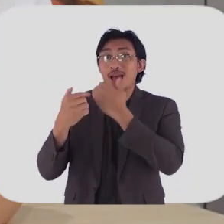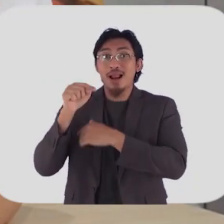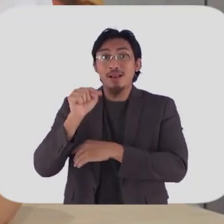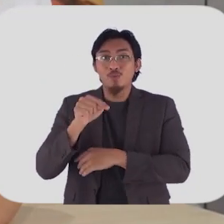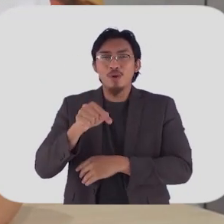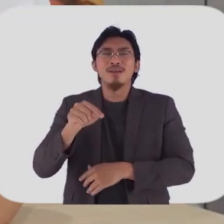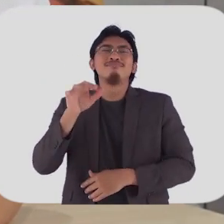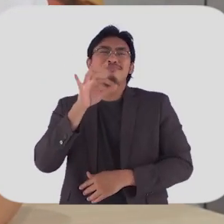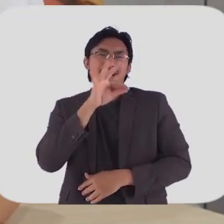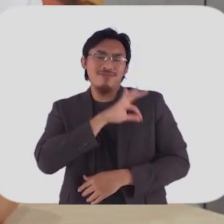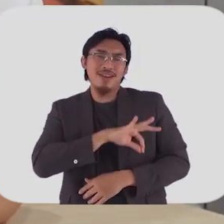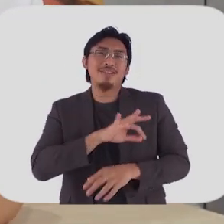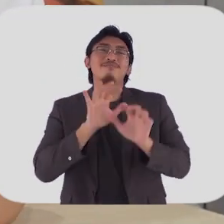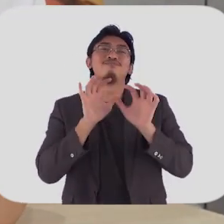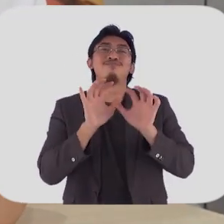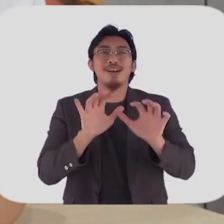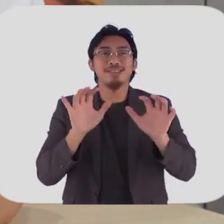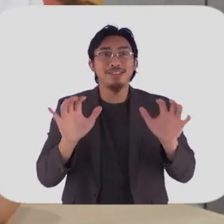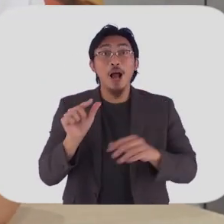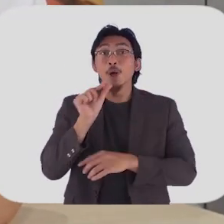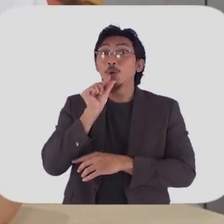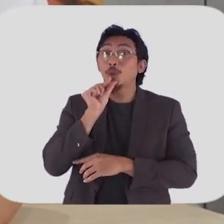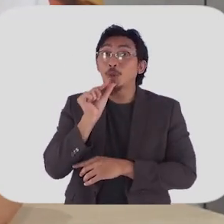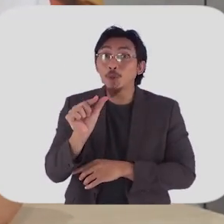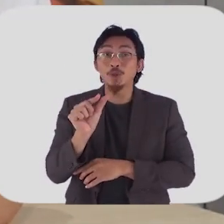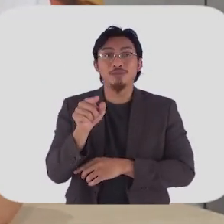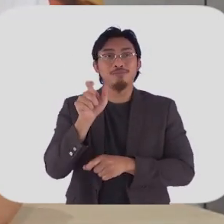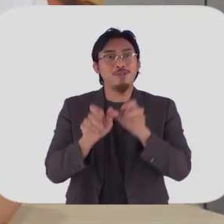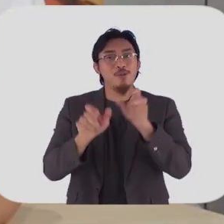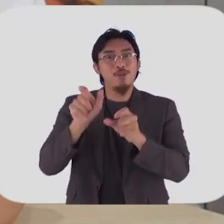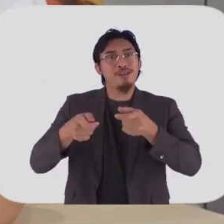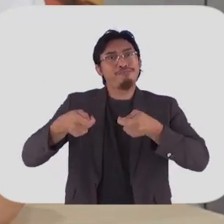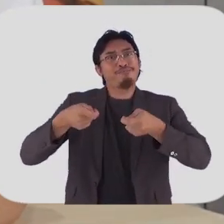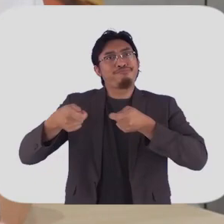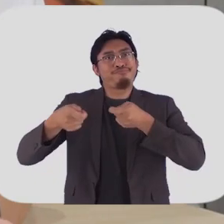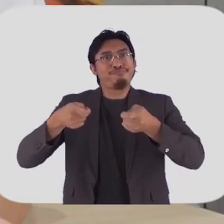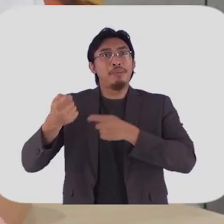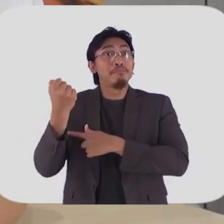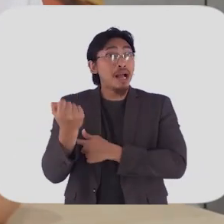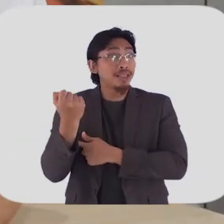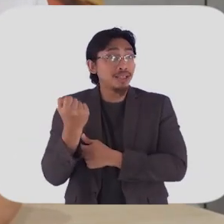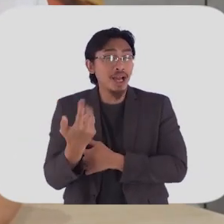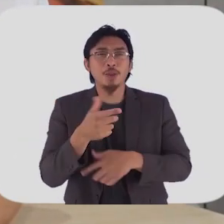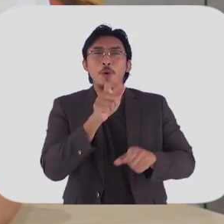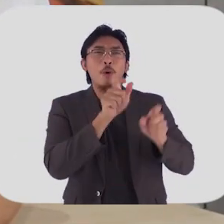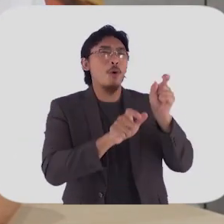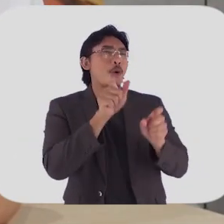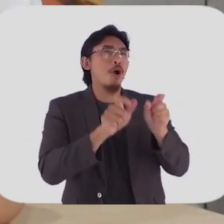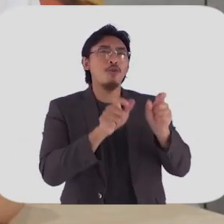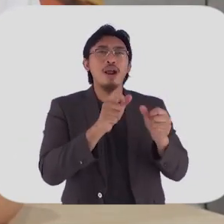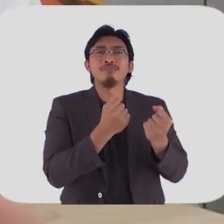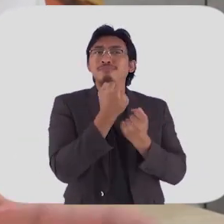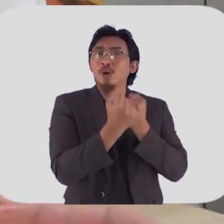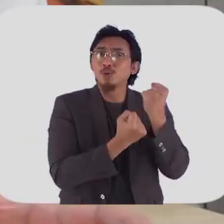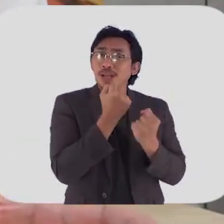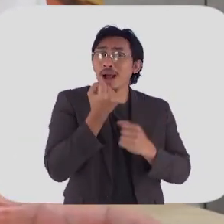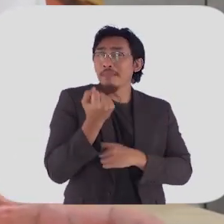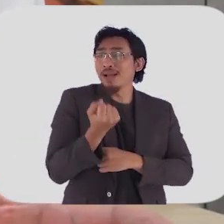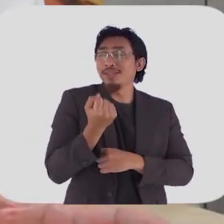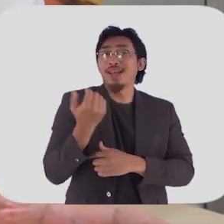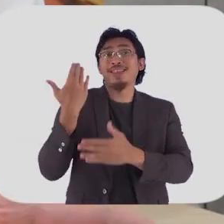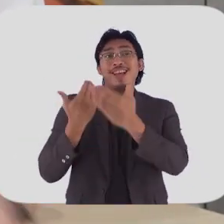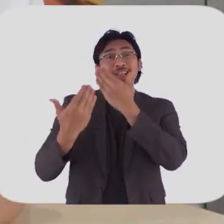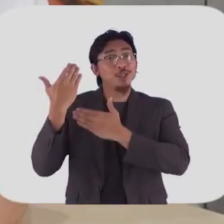memberikan banyak manfaat, baik bagi manajemen pengelola pasar maupun untuk para pelaku ekonomi di pasar